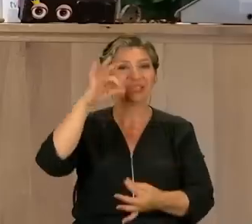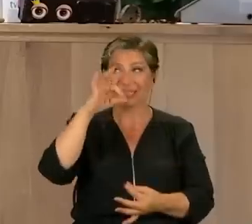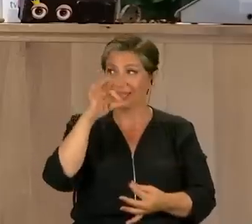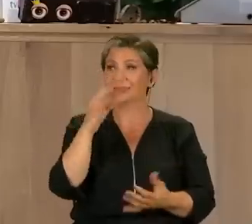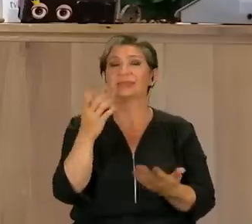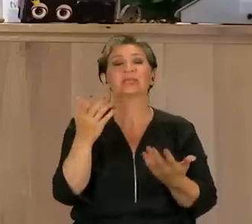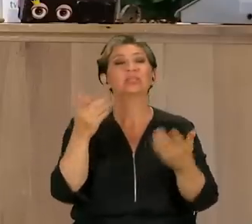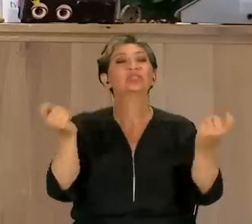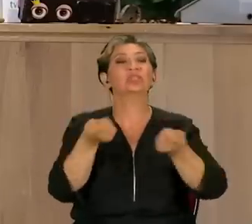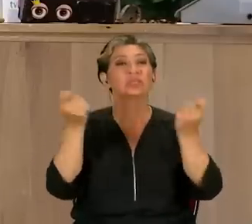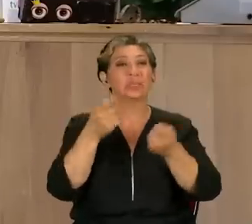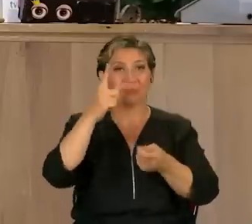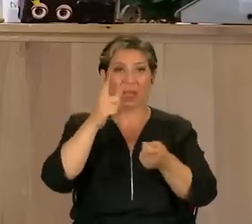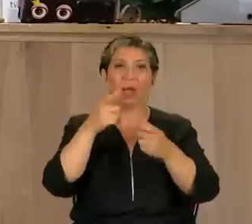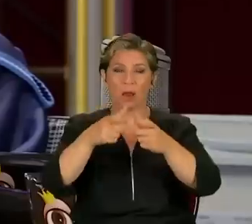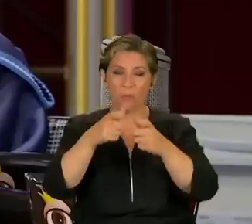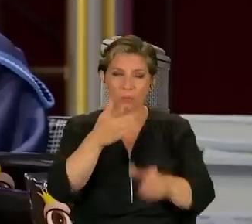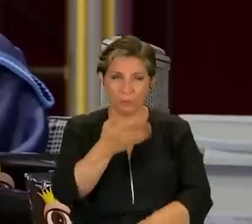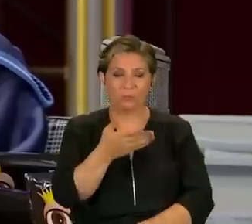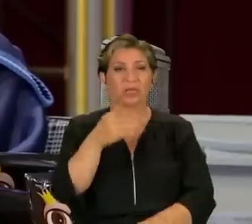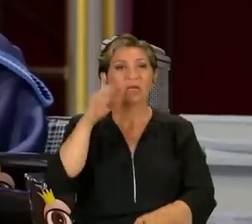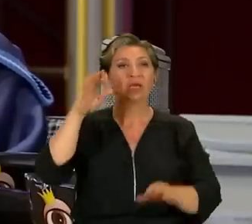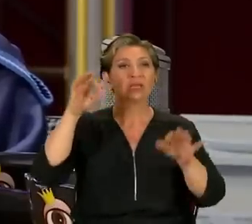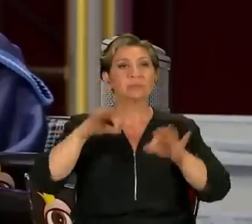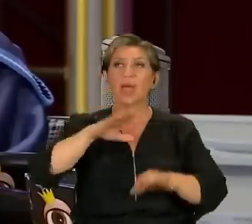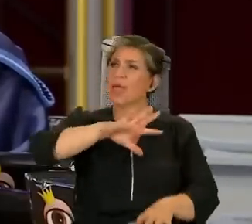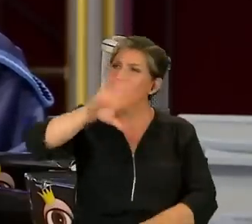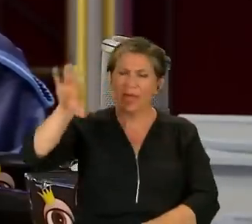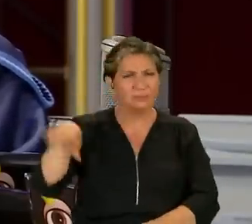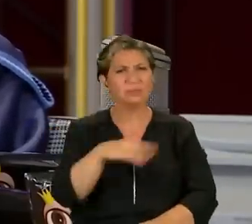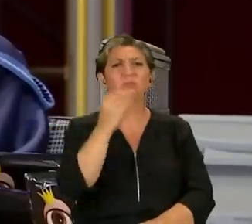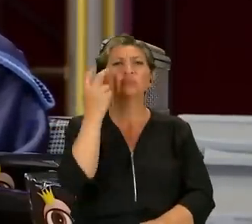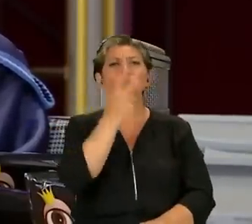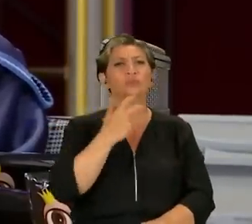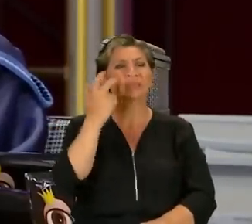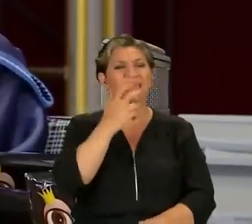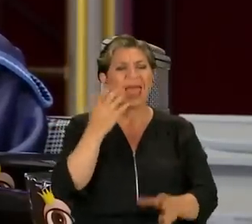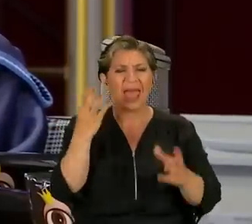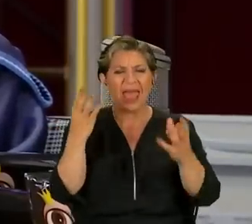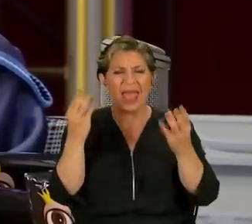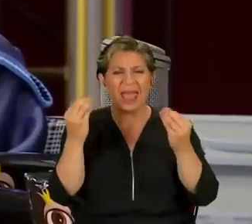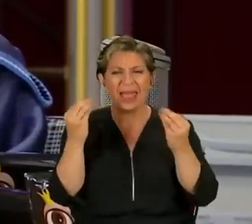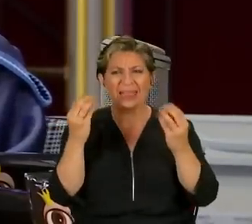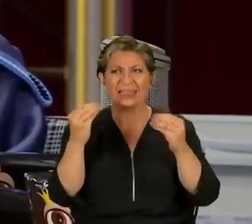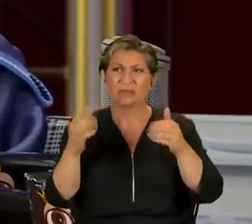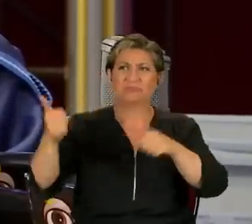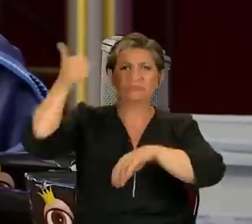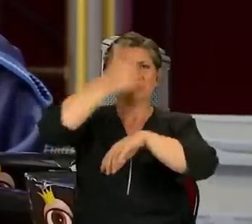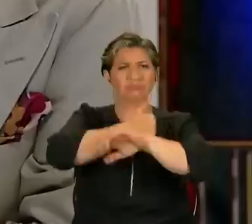kişilerin çalıştığı bir albüm. Hani şimdi hepsi müziğin en